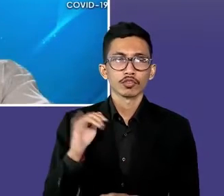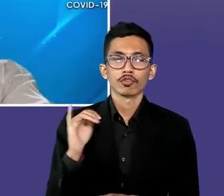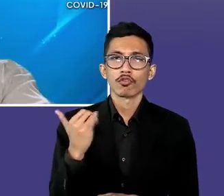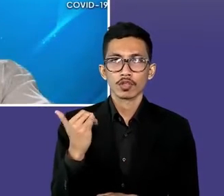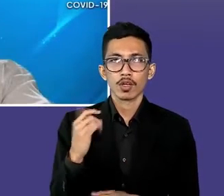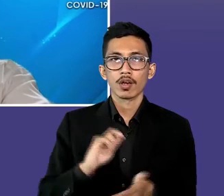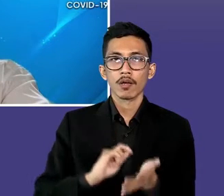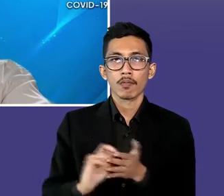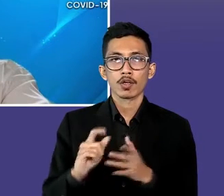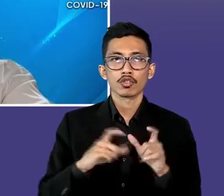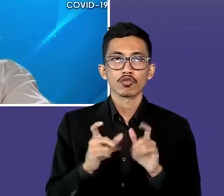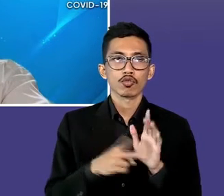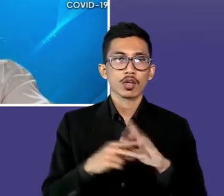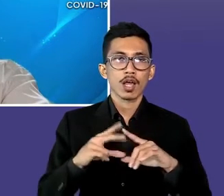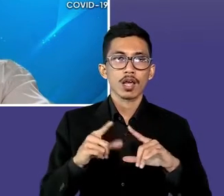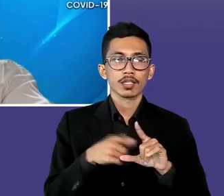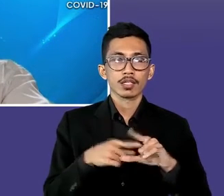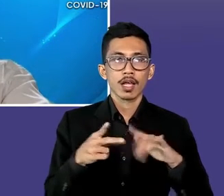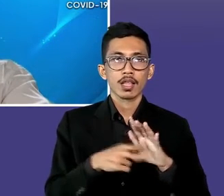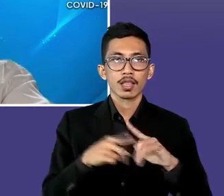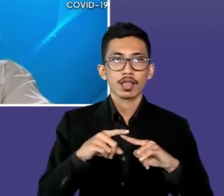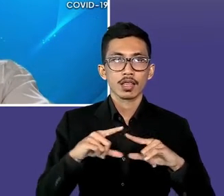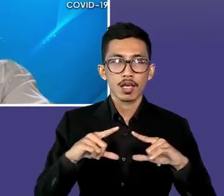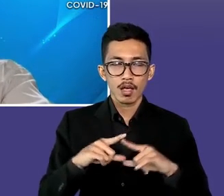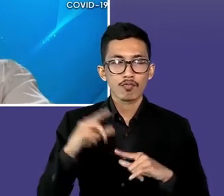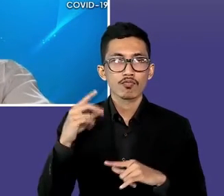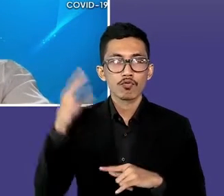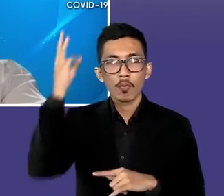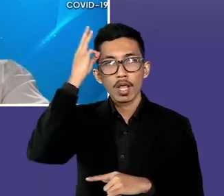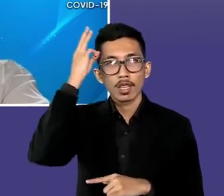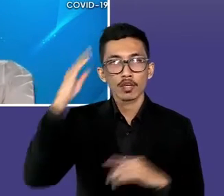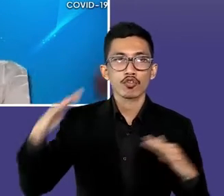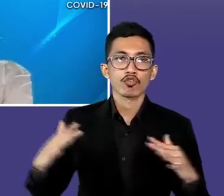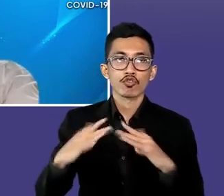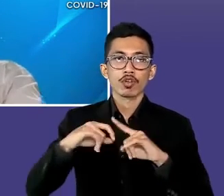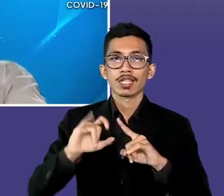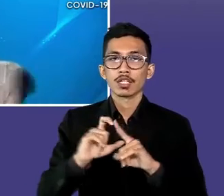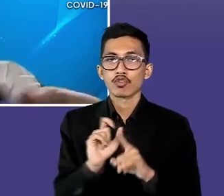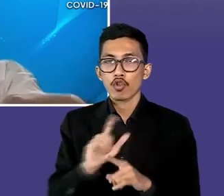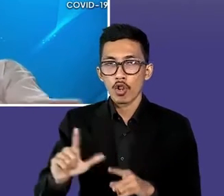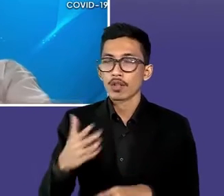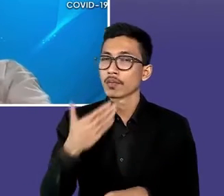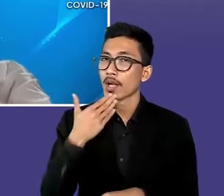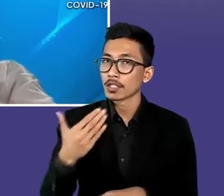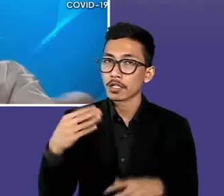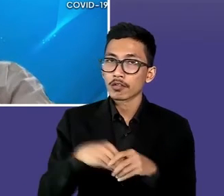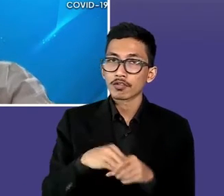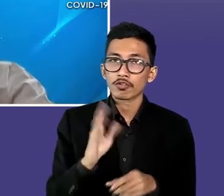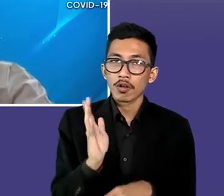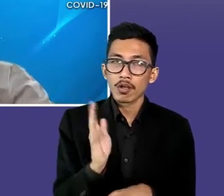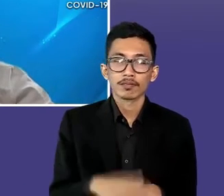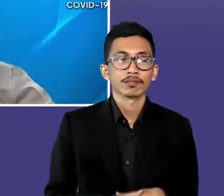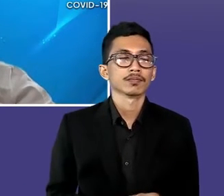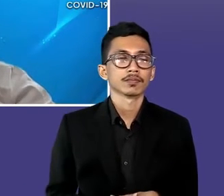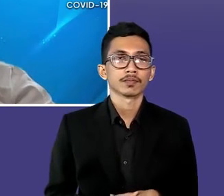Haji Sunaryanta, Bupati Gunung Kidul. Kabar baik juga ya Pak Bupati, terima kasih telah meluangkan waktu untuk berdialog siang hari ini.